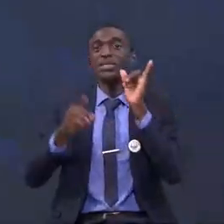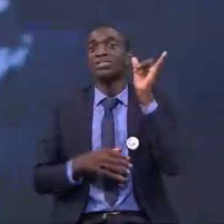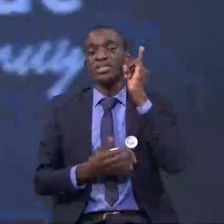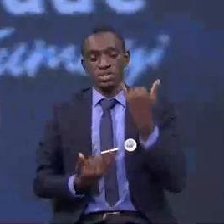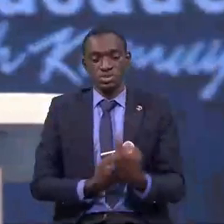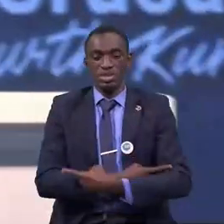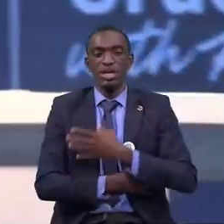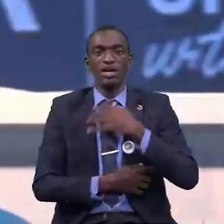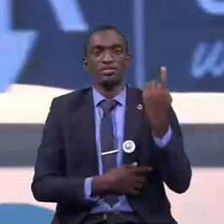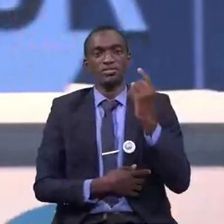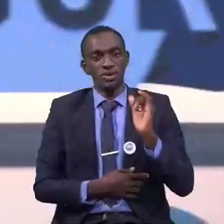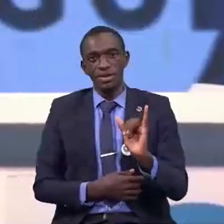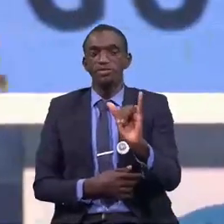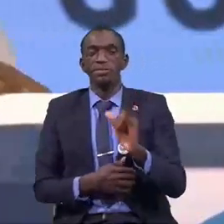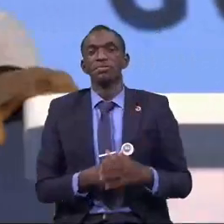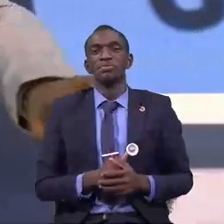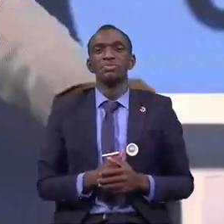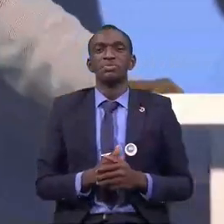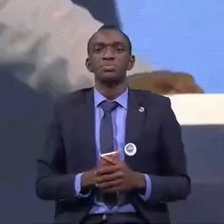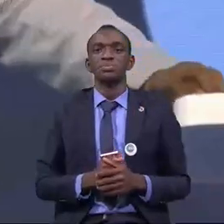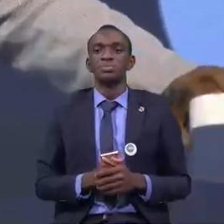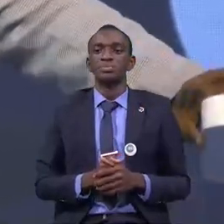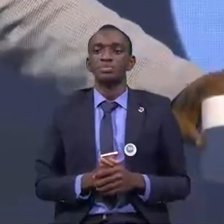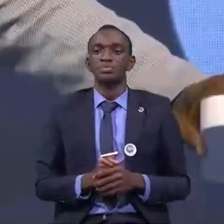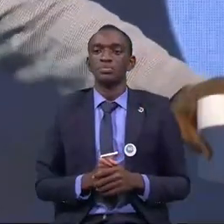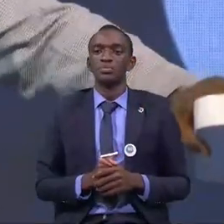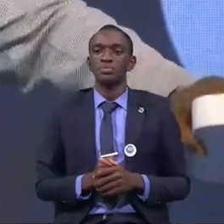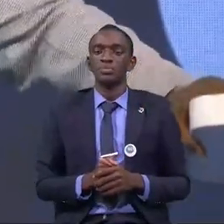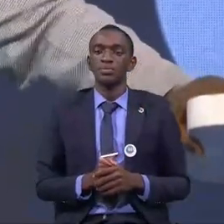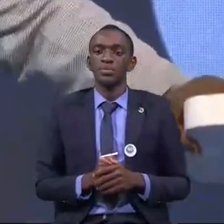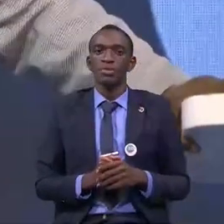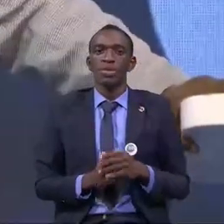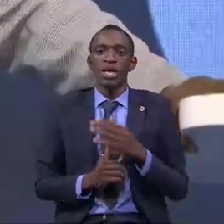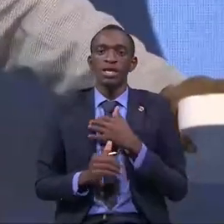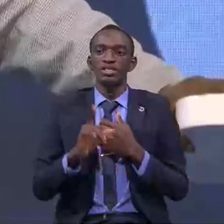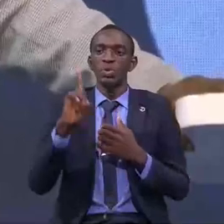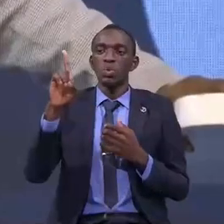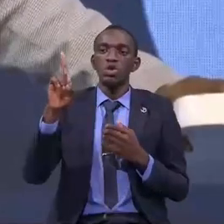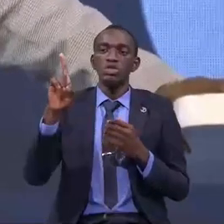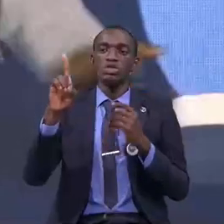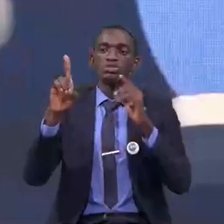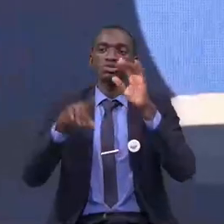Ton secours, celui qui t'élève, est toujours le même hier, aujourd'hui et éternellement.